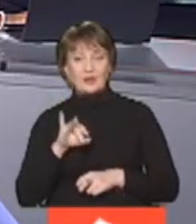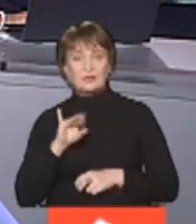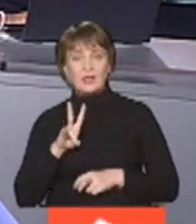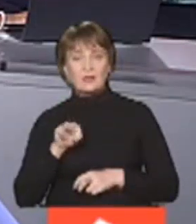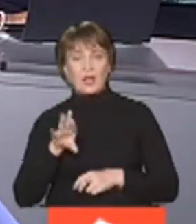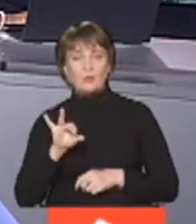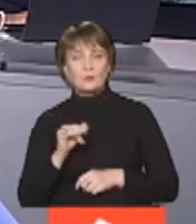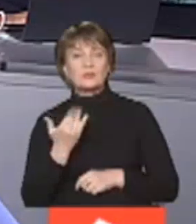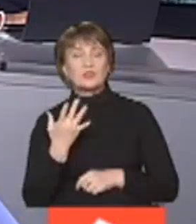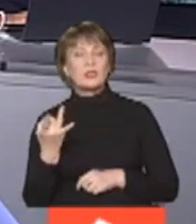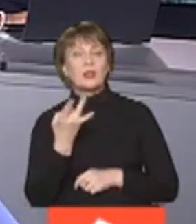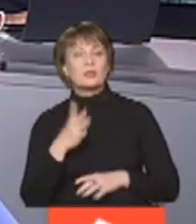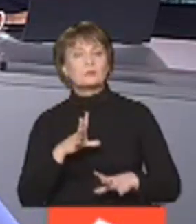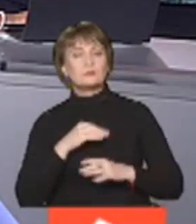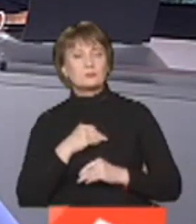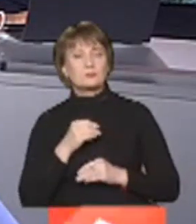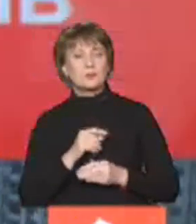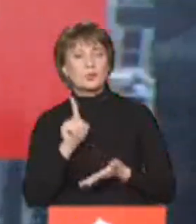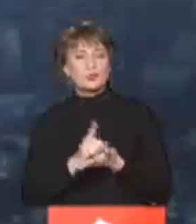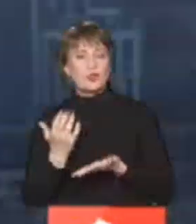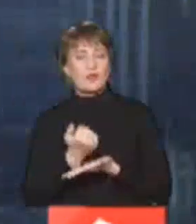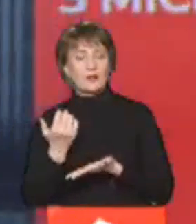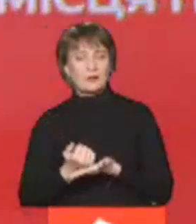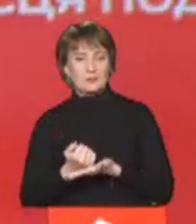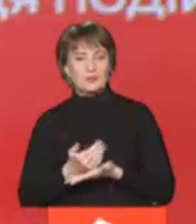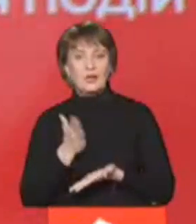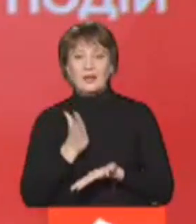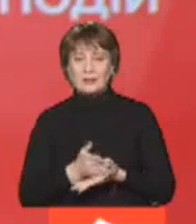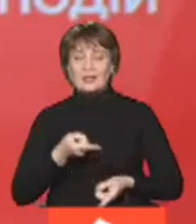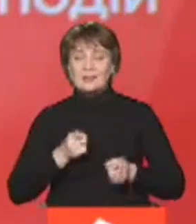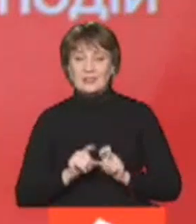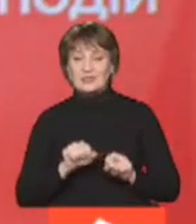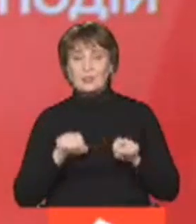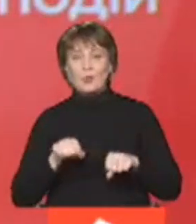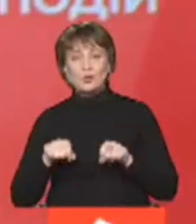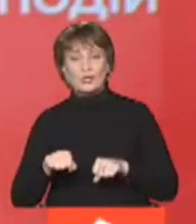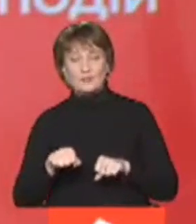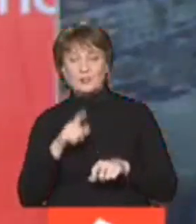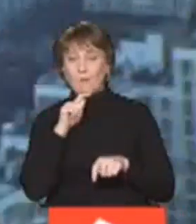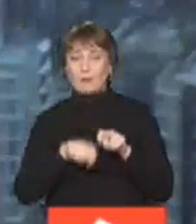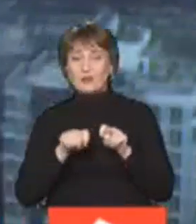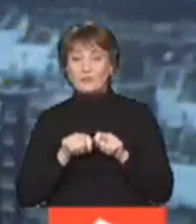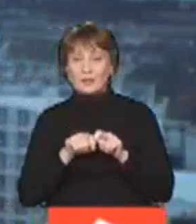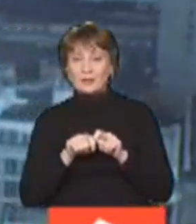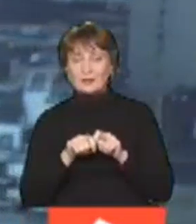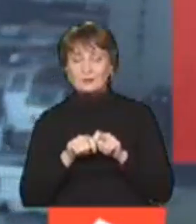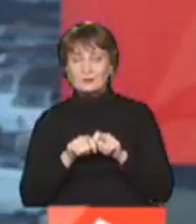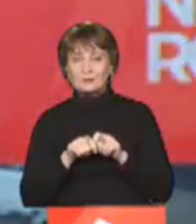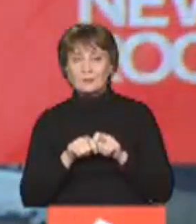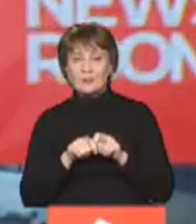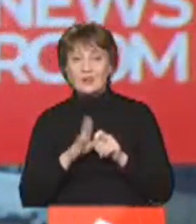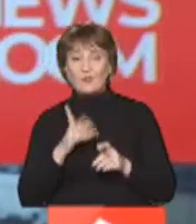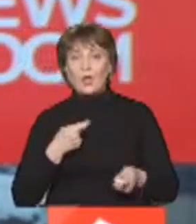ми разом, вони мають виграти сьогодні. А і сьогодні так, дійсно, є можливість перевірити вкотре. Так?